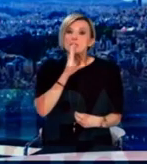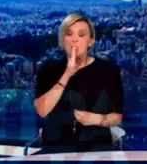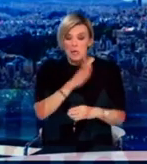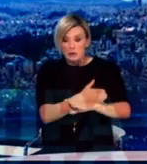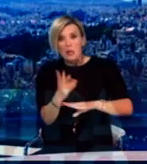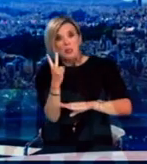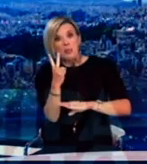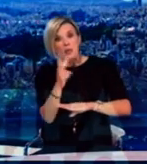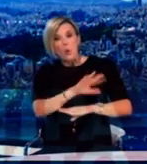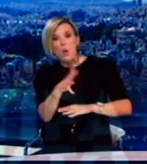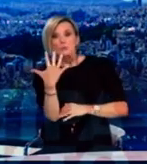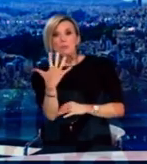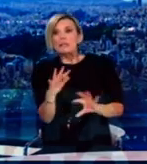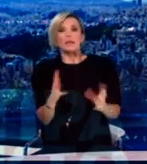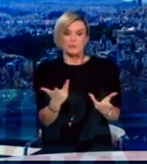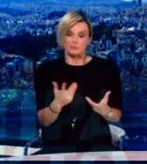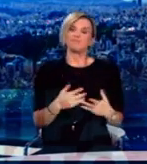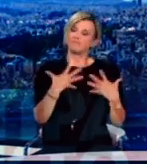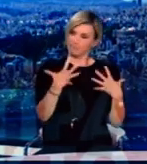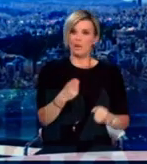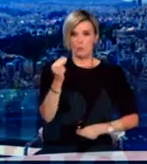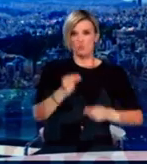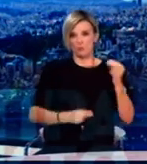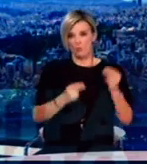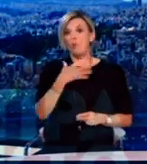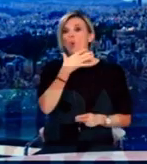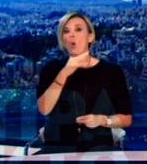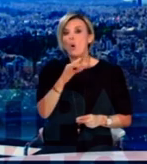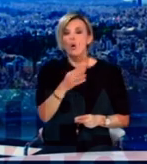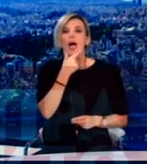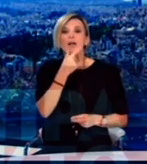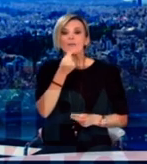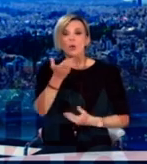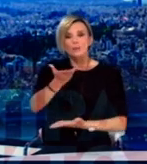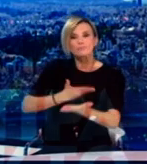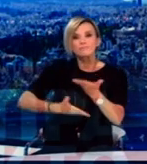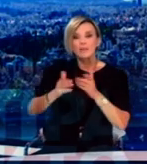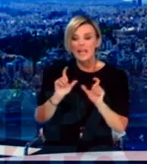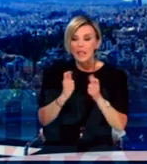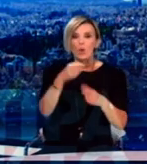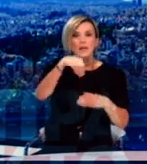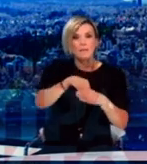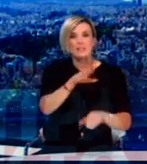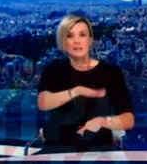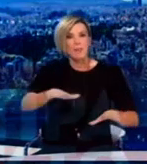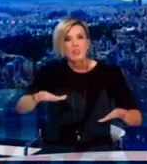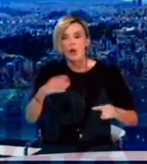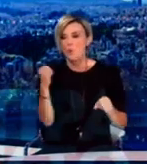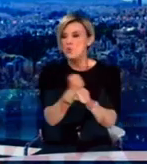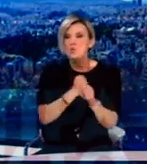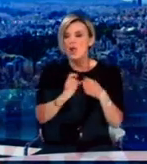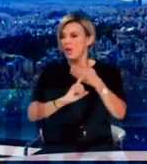ωράριο. Για 2 βασικούς λόγους. Πρώτον, για να διευκολυνθούν οι οικογένειες. Είτε γιατί έχουν μεγαλύτερα παιδιά που θα